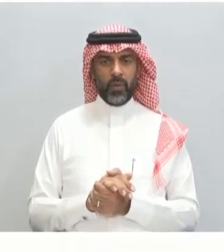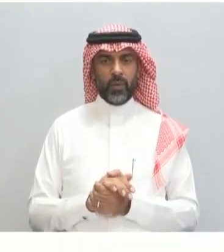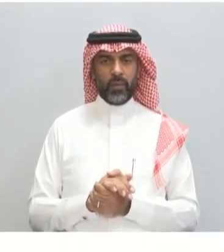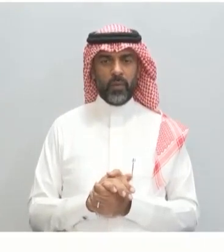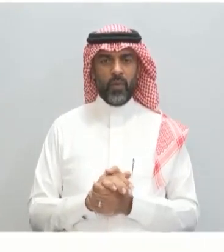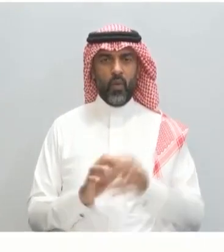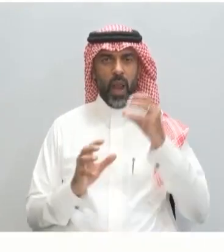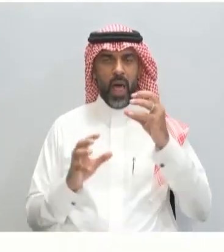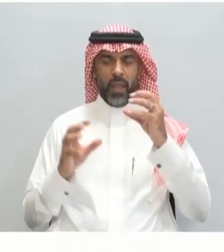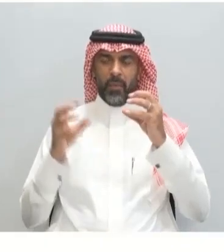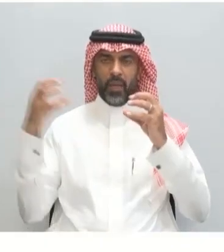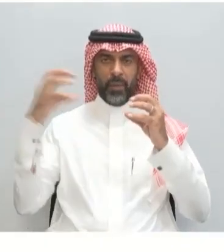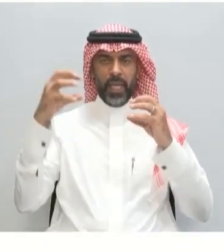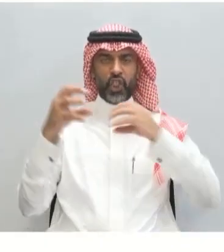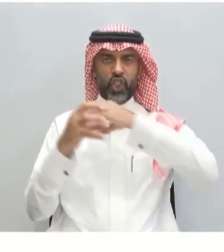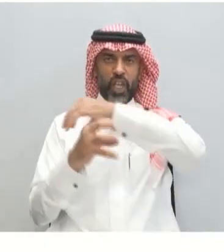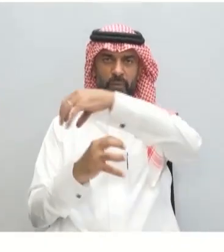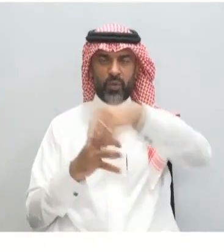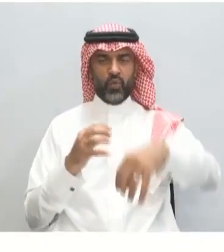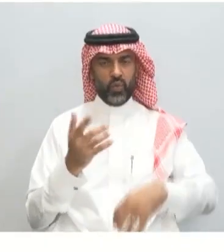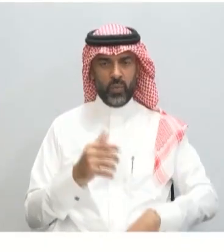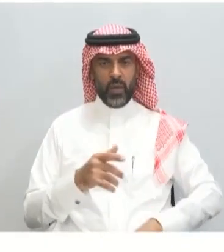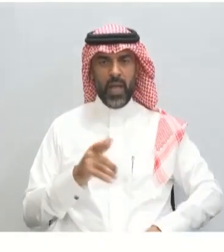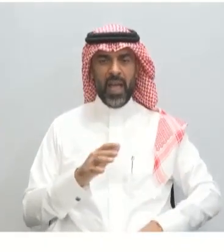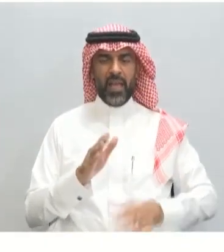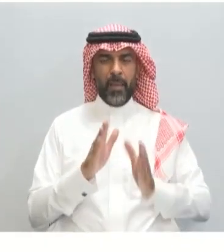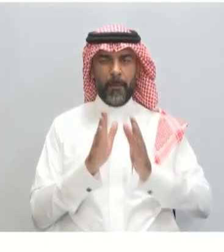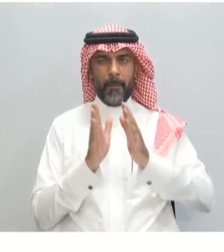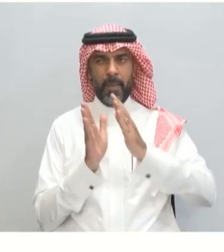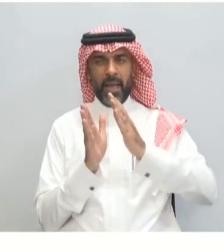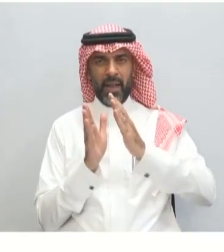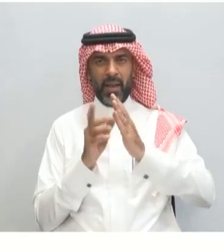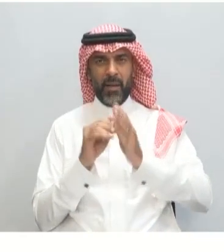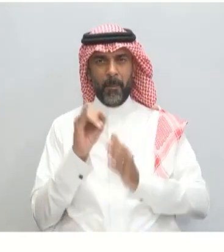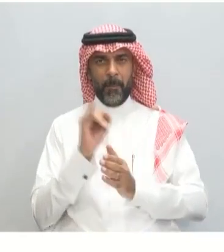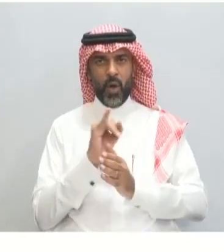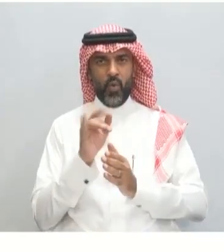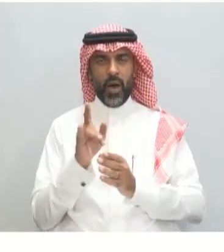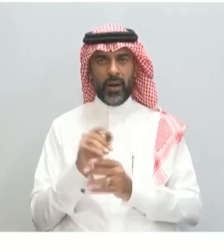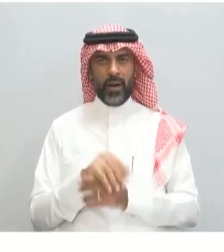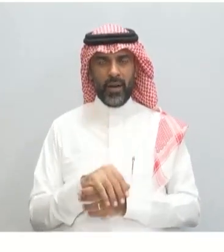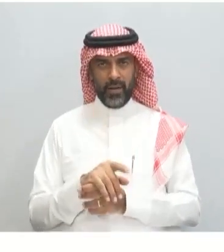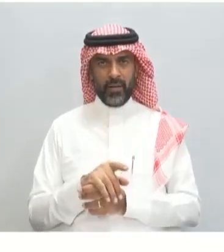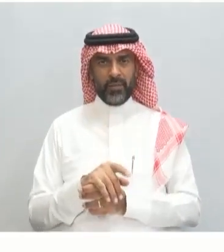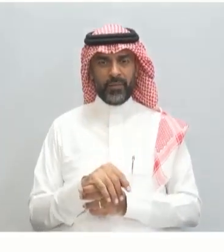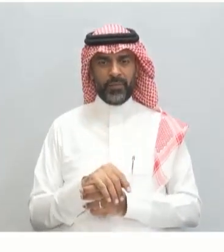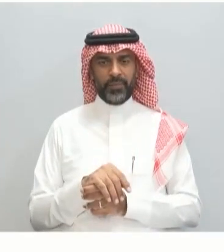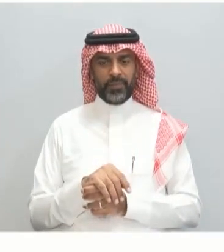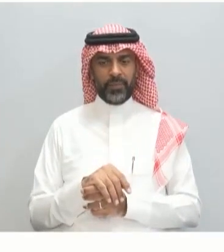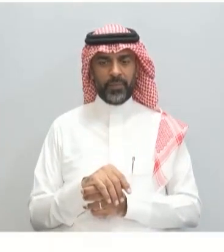الشمس وما ينتج عنها وايضا ميل محور الارض وتاثيره على حدوث الفصول